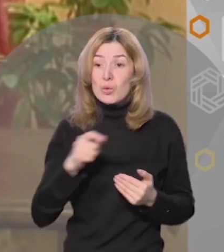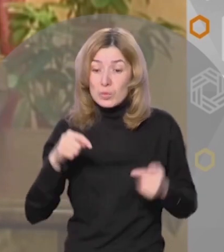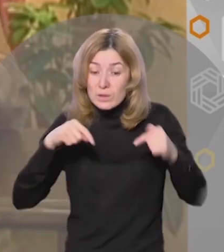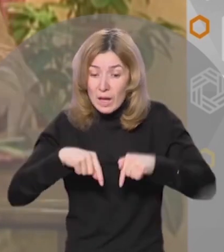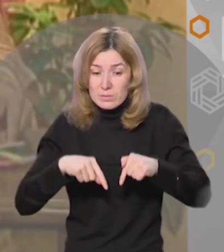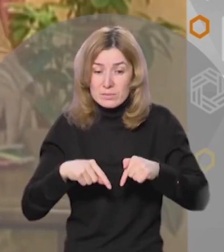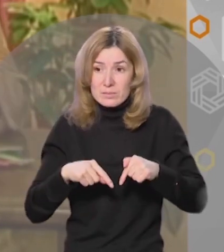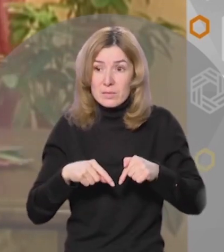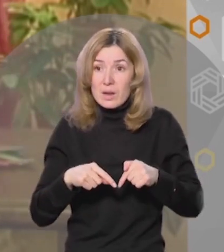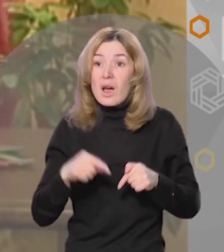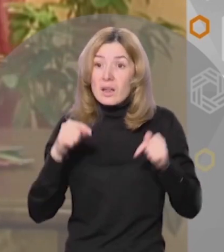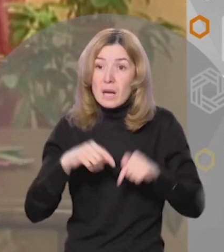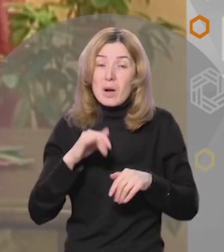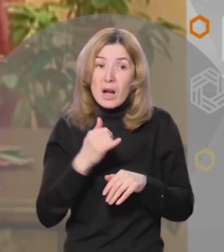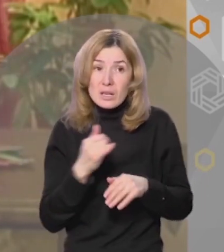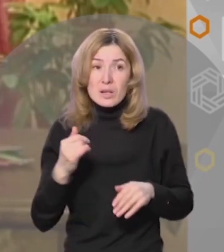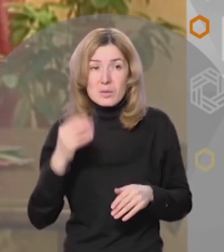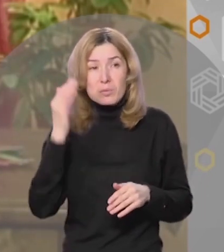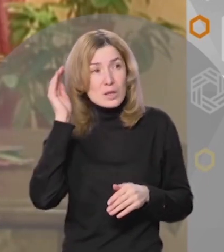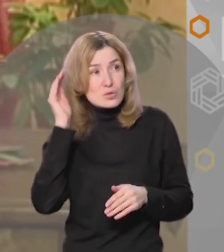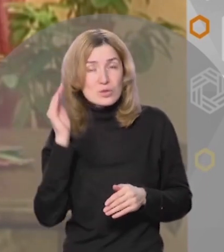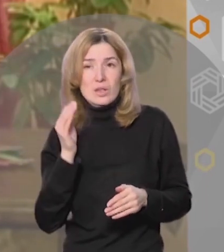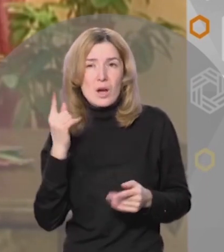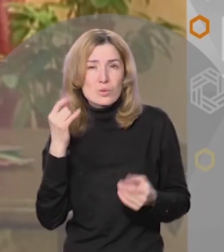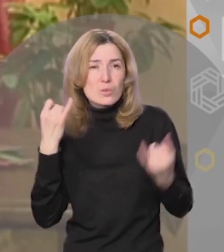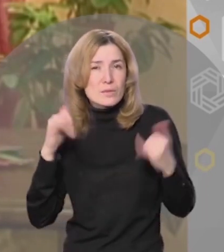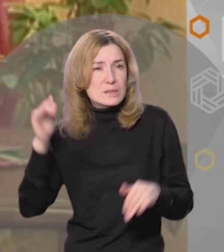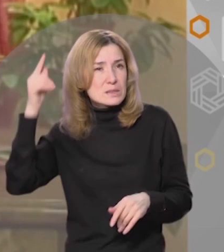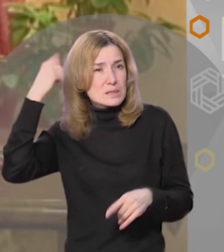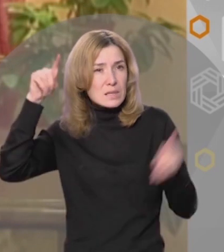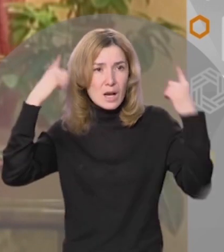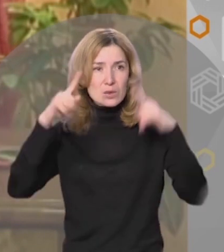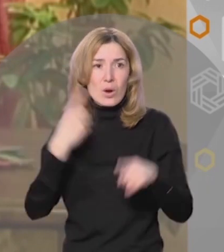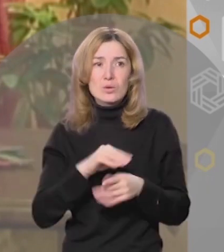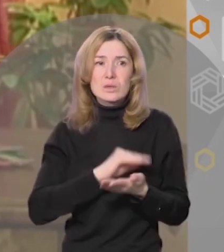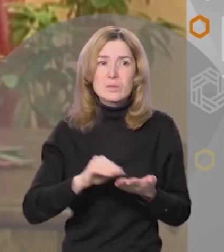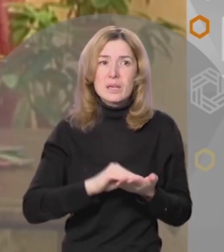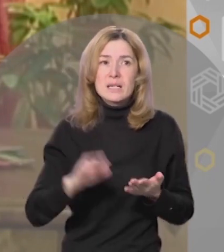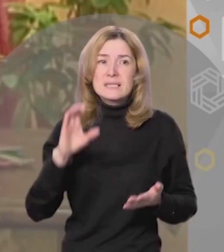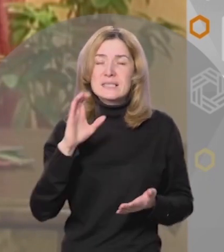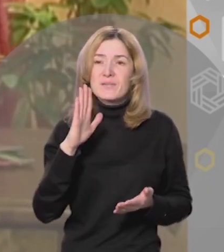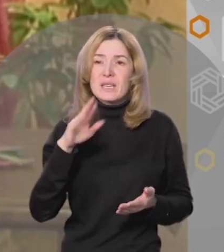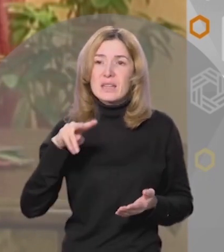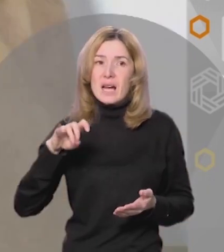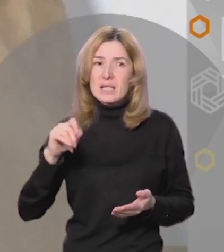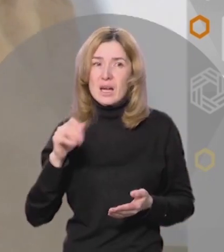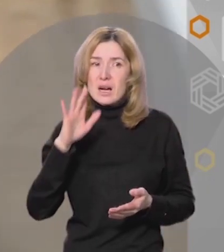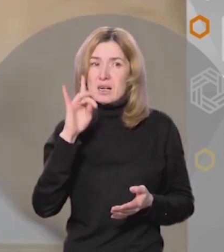карандаши? Тогда послушайте одну удивительную сказку, которую написала Светлана